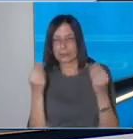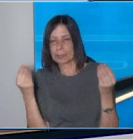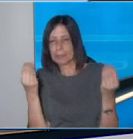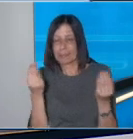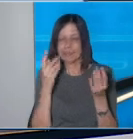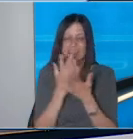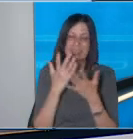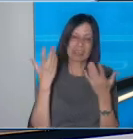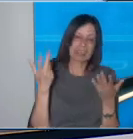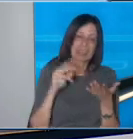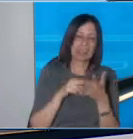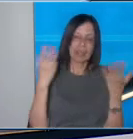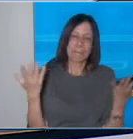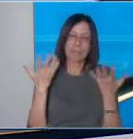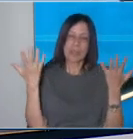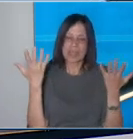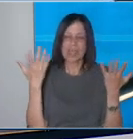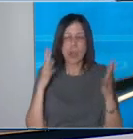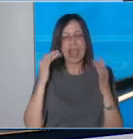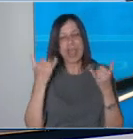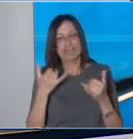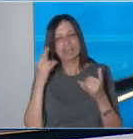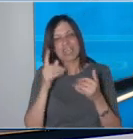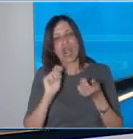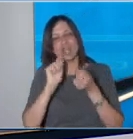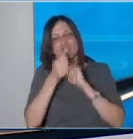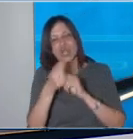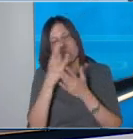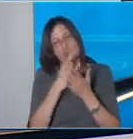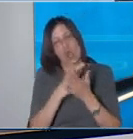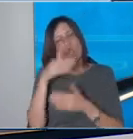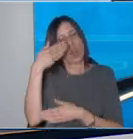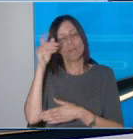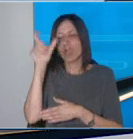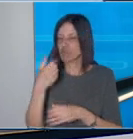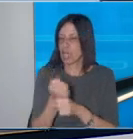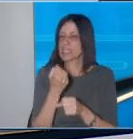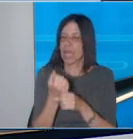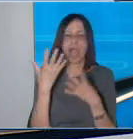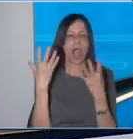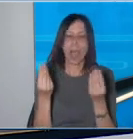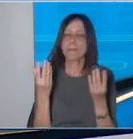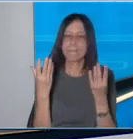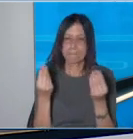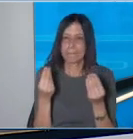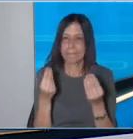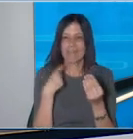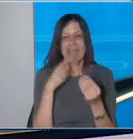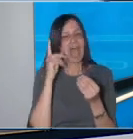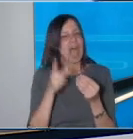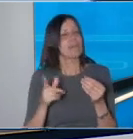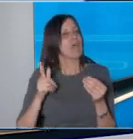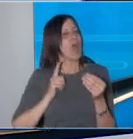של פופוליזם, של אולי עכשיו צריך לשנות את חוק הלאום. אין ספק, האיש עשה הרבה, המון לא עבור המדינת ישראל. לא היו חייבים